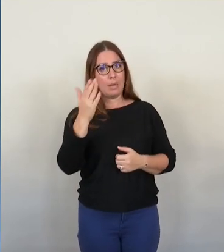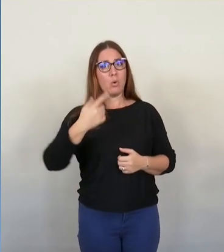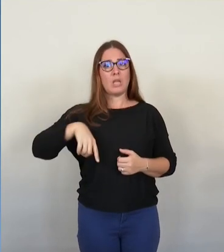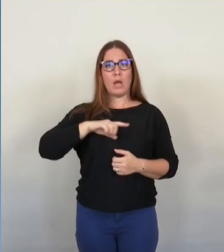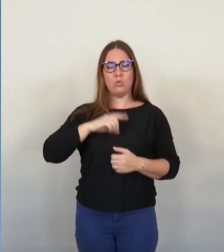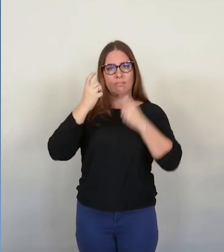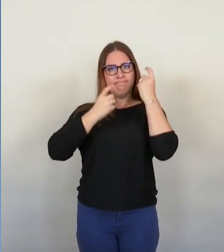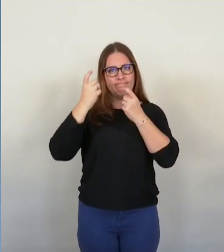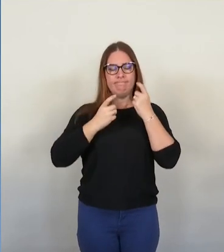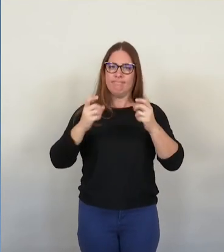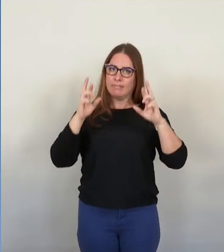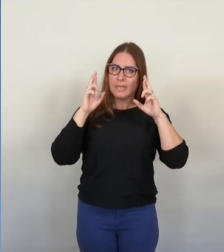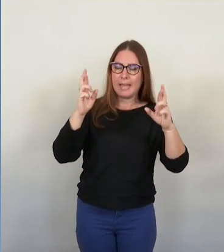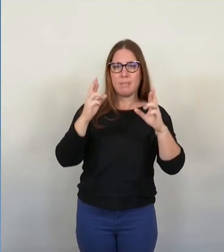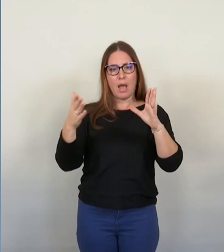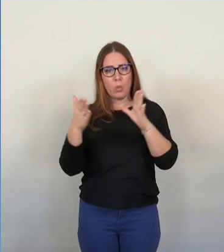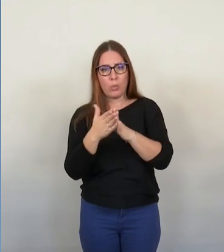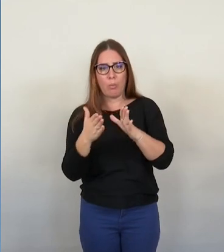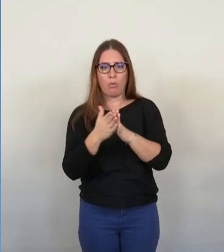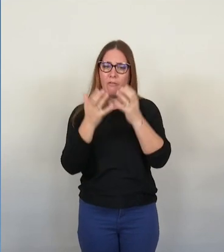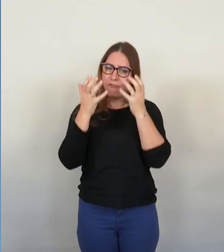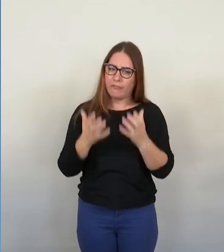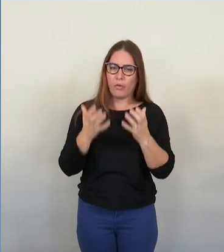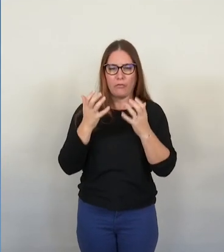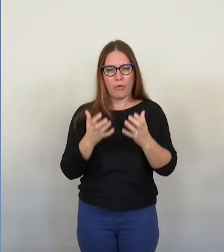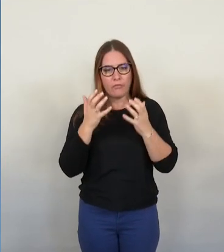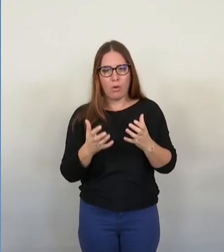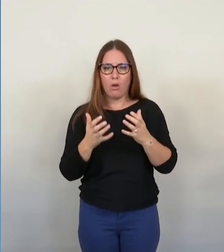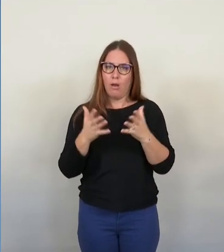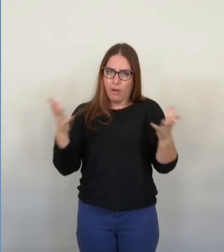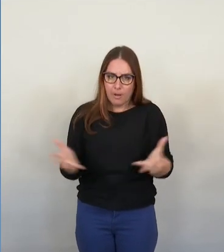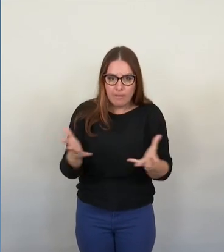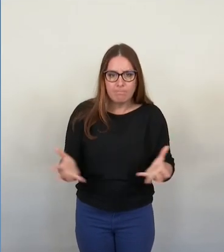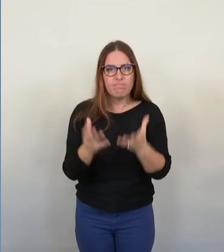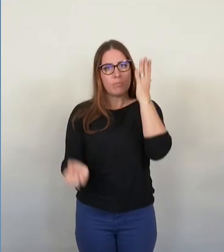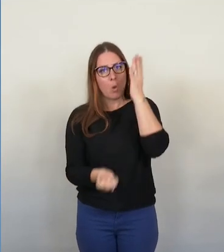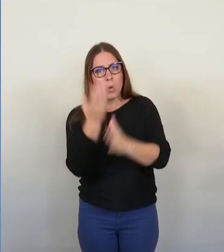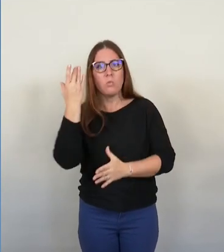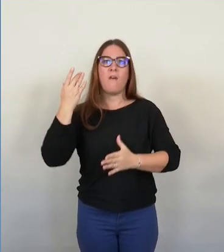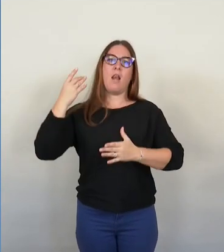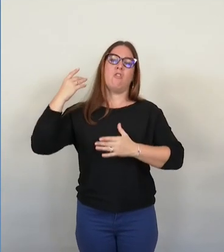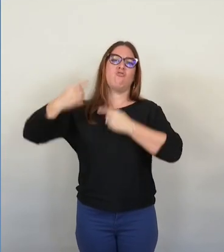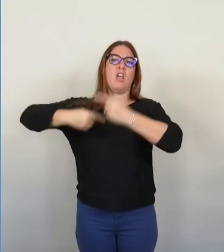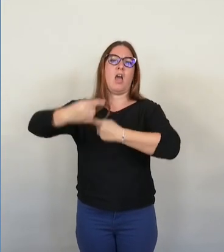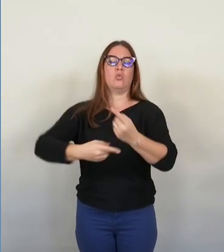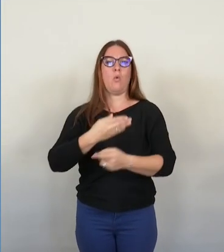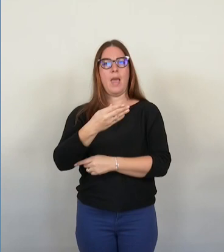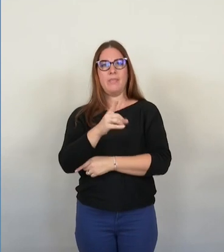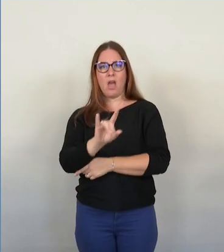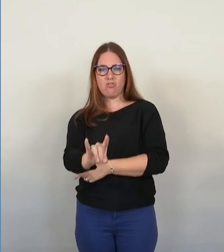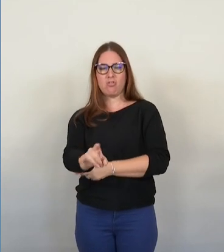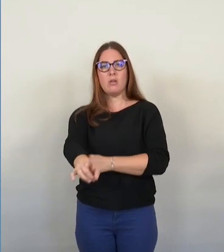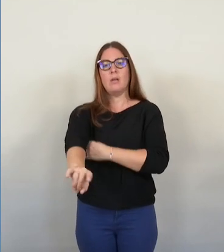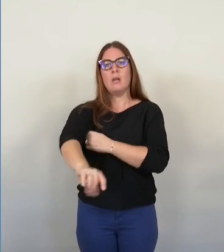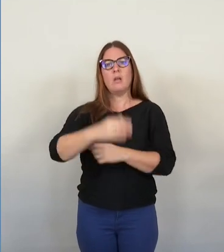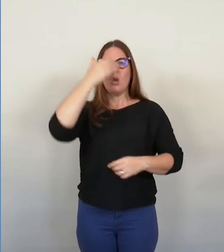nous nous espérons nous demandons nous souhaitons puisse aller vers Fas une nouvelle génération de MDH alors je suis conscient que l'exercice